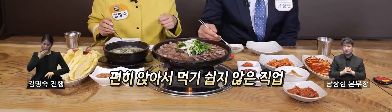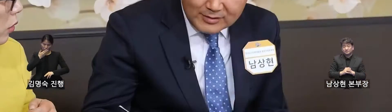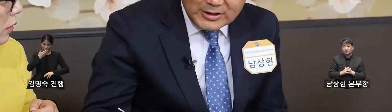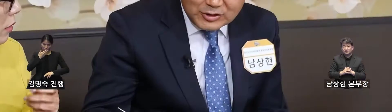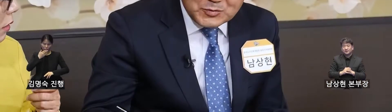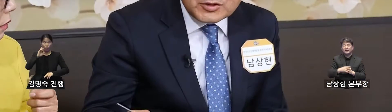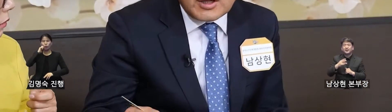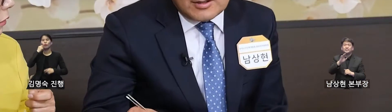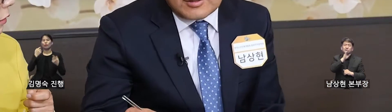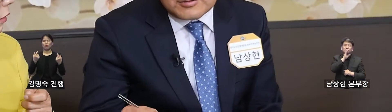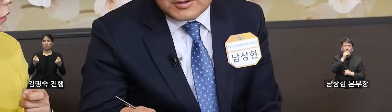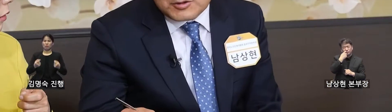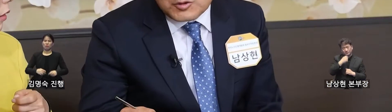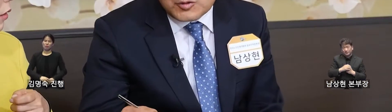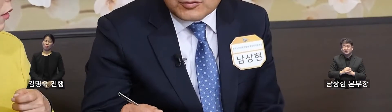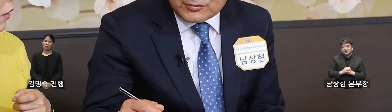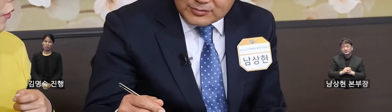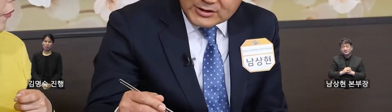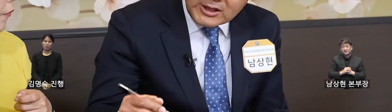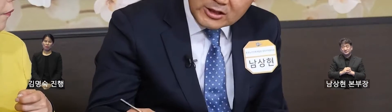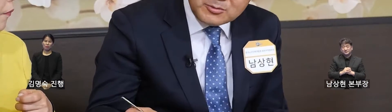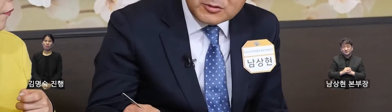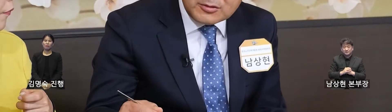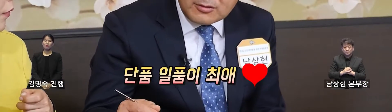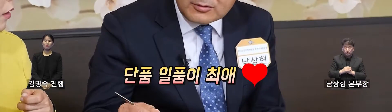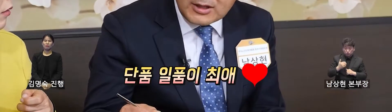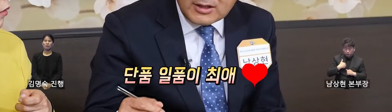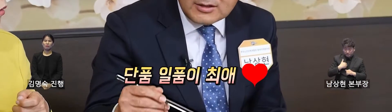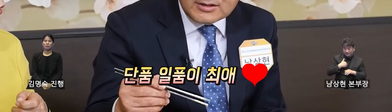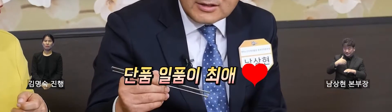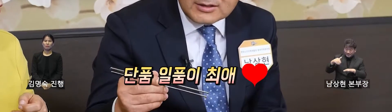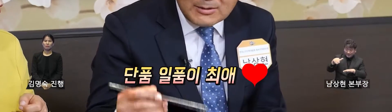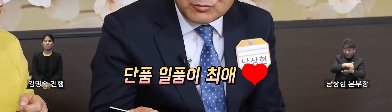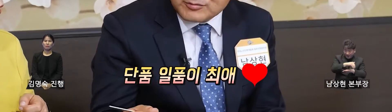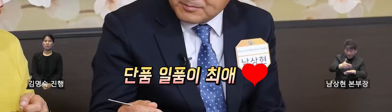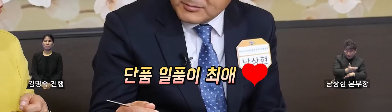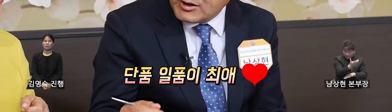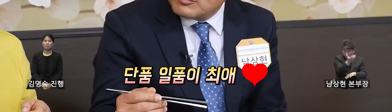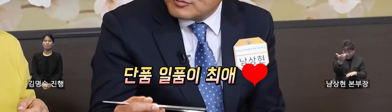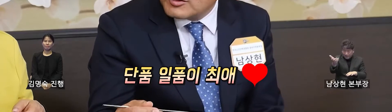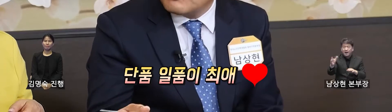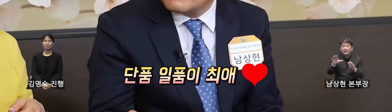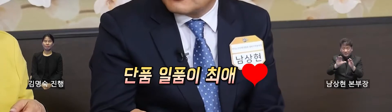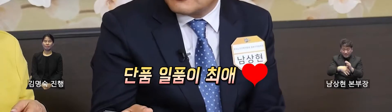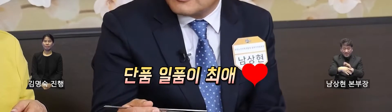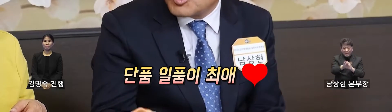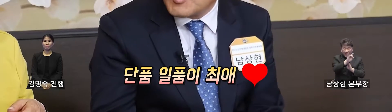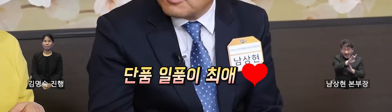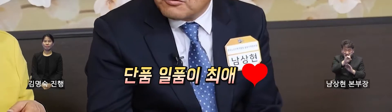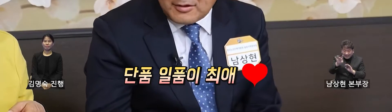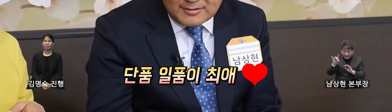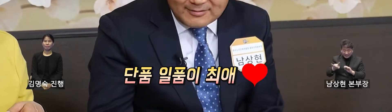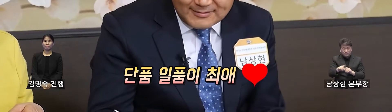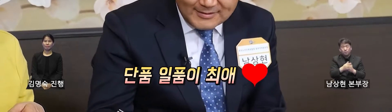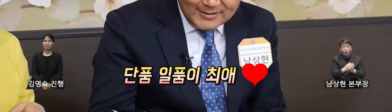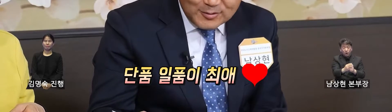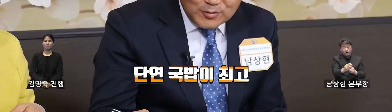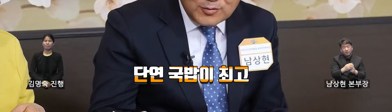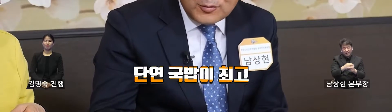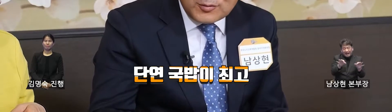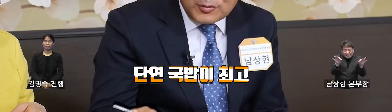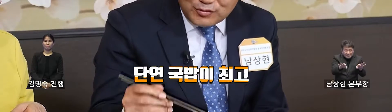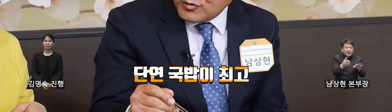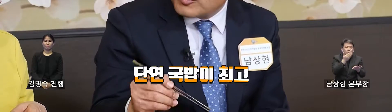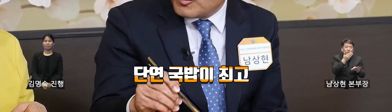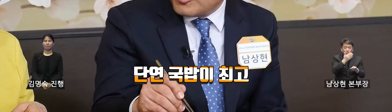쉽지 않으실 것 예, 같은데. 쉽진 않아요. 네. 그래서 저는 이제 다니면서 되게 이제 단품, 일품 이런 것들을 좋아하는데